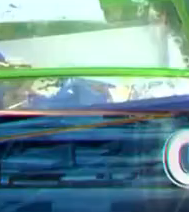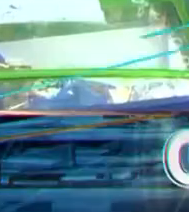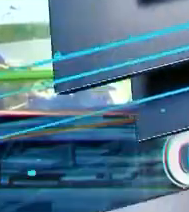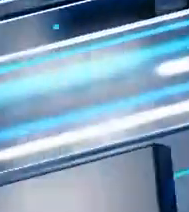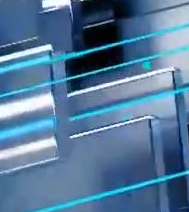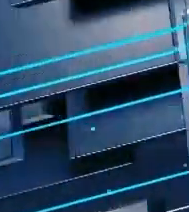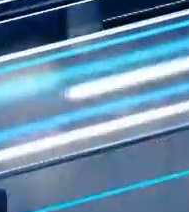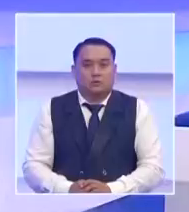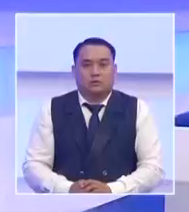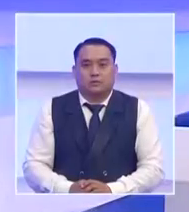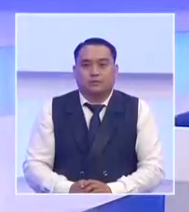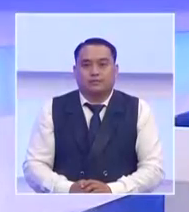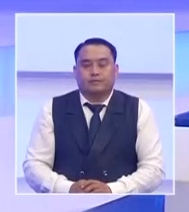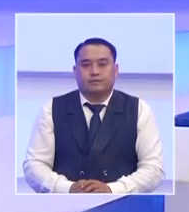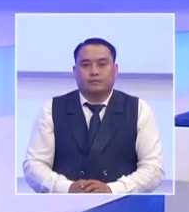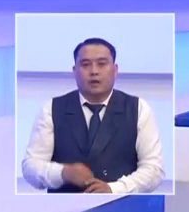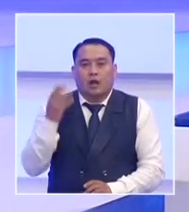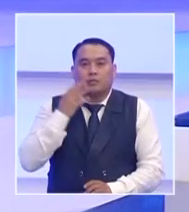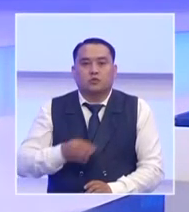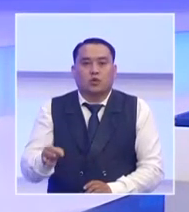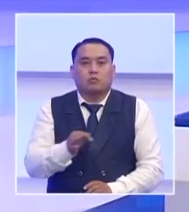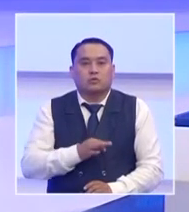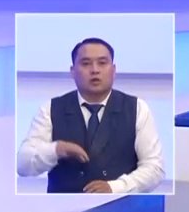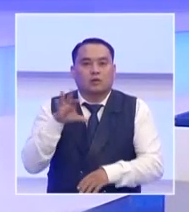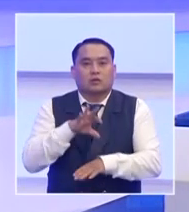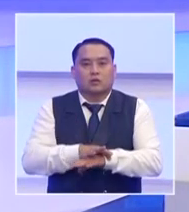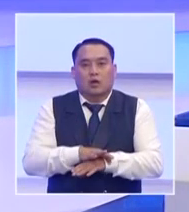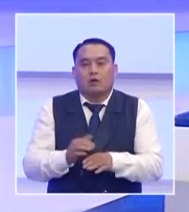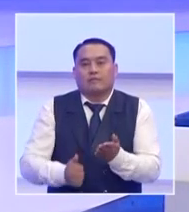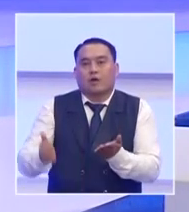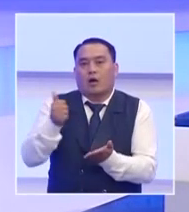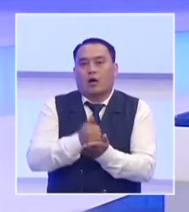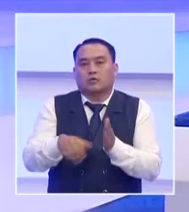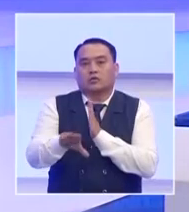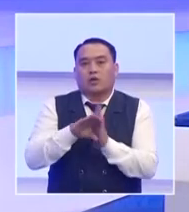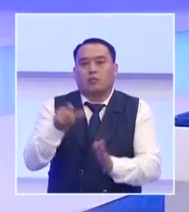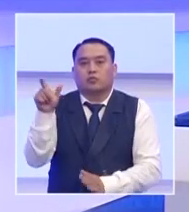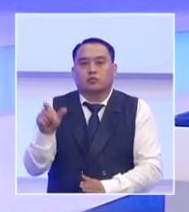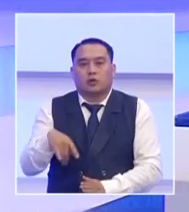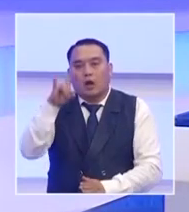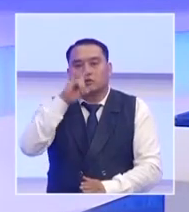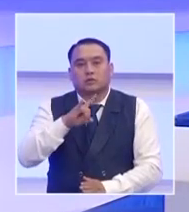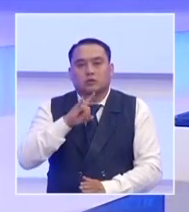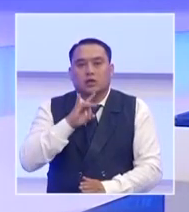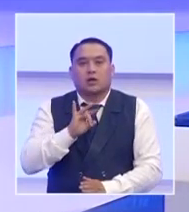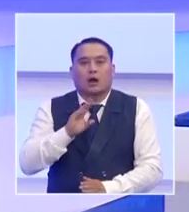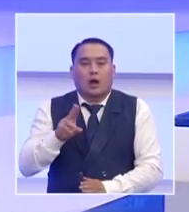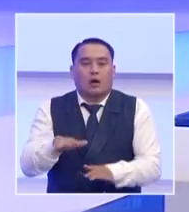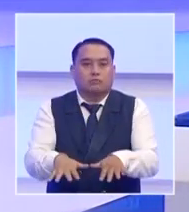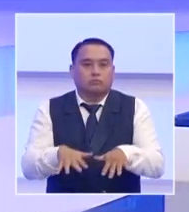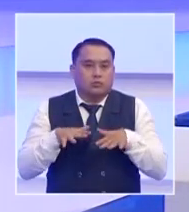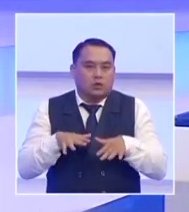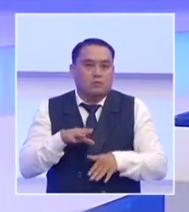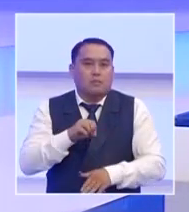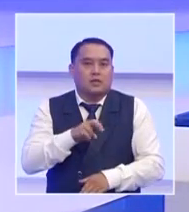метод в алматинской области определен кандидат в депутаты сената парламента республики казахстан им стал